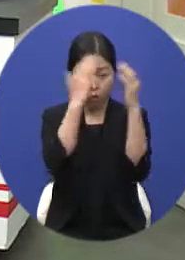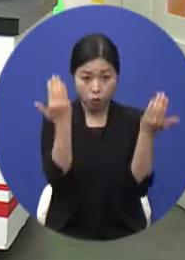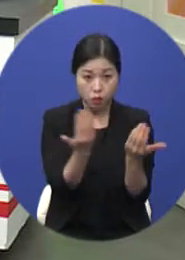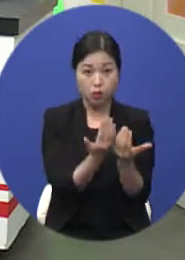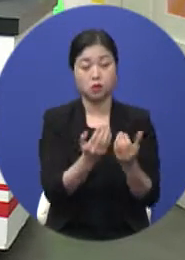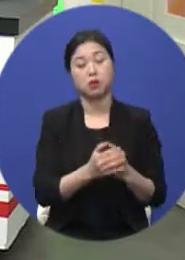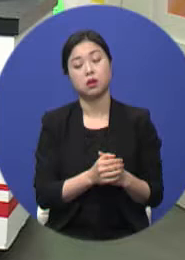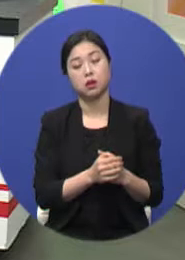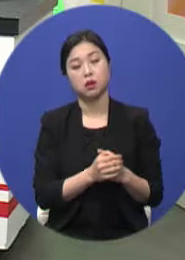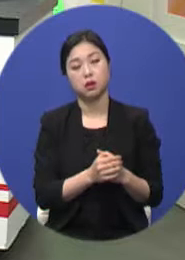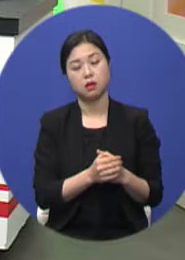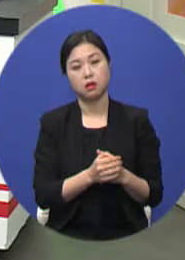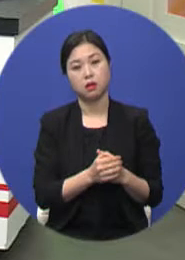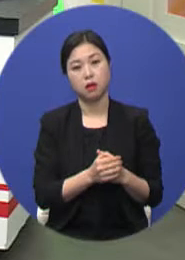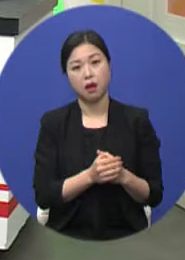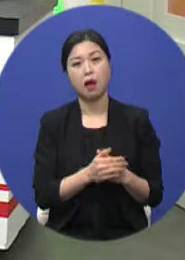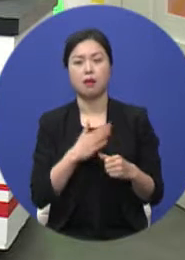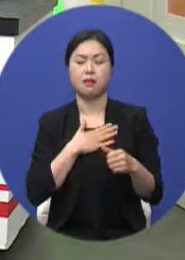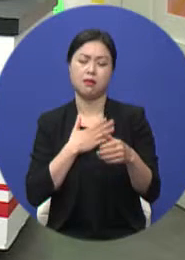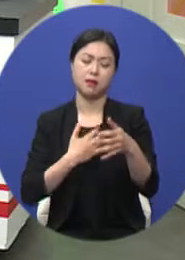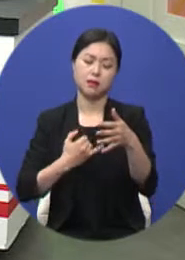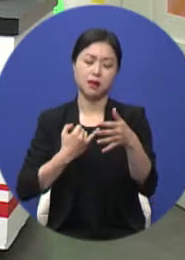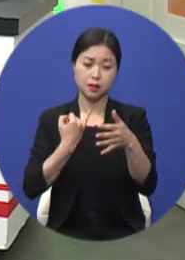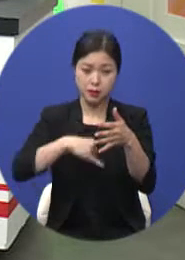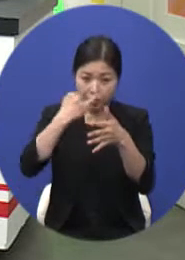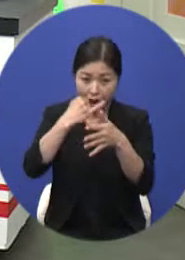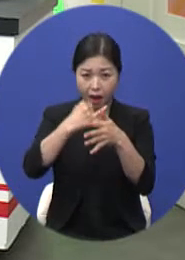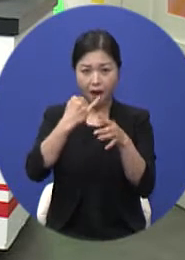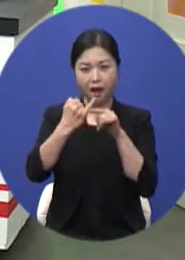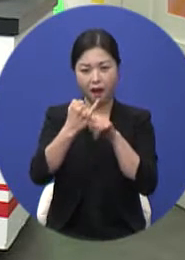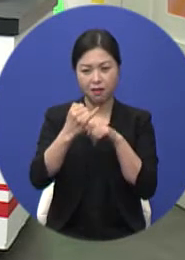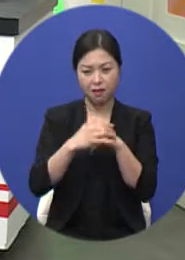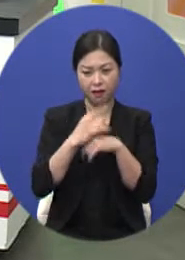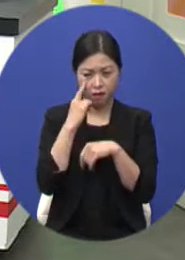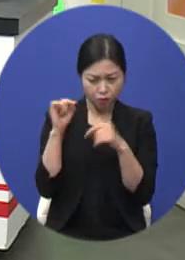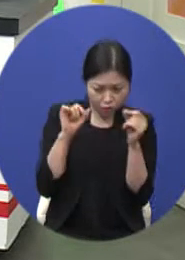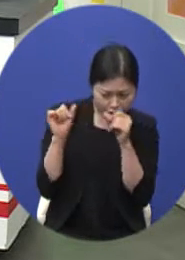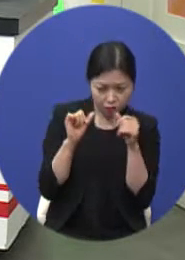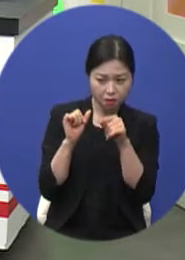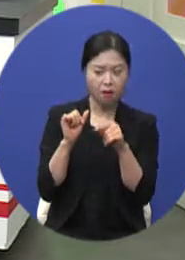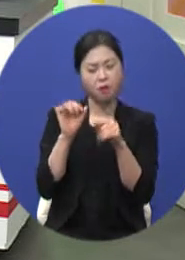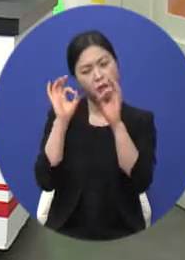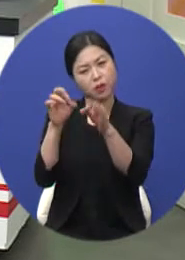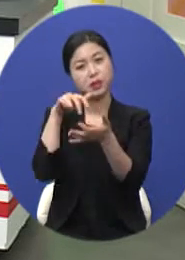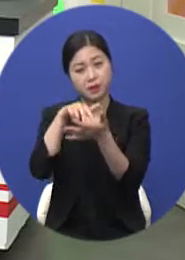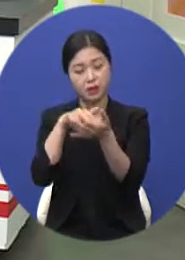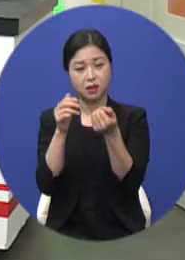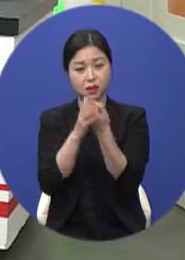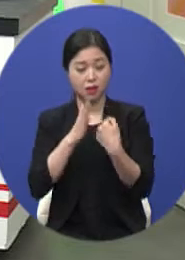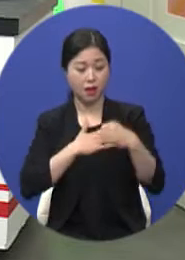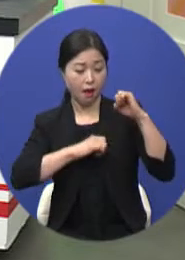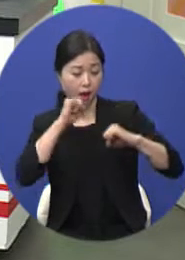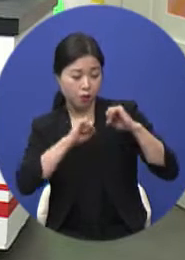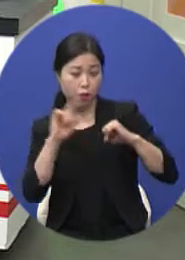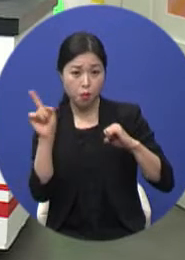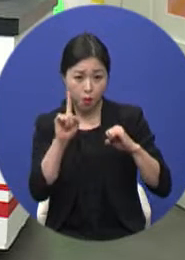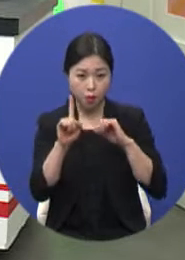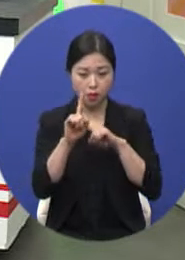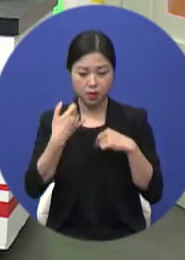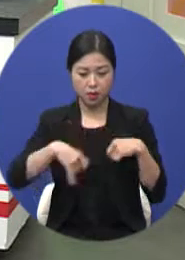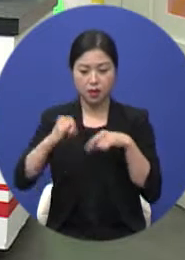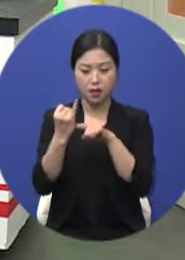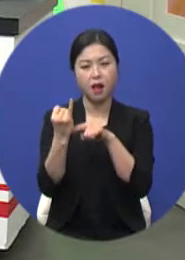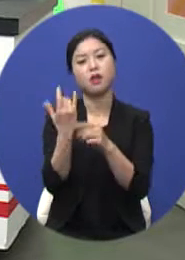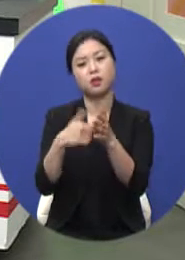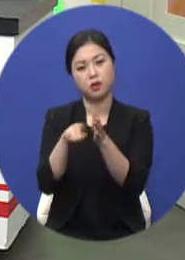우리 큰딸 눈치 보는 그런 입장이 돼가지고요. 그래서 이럴 때는 어떻게 행동하는 게 걔한테도 도움이